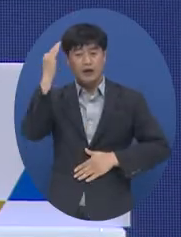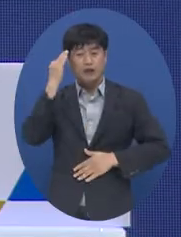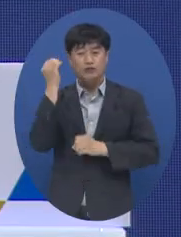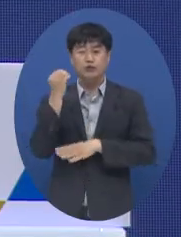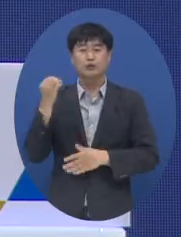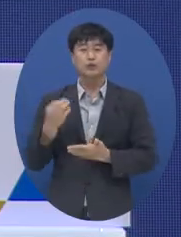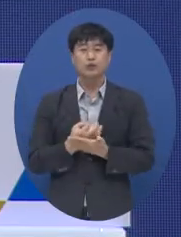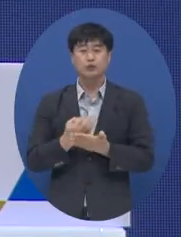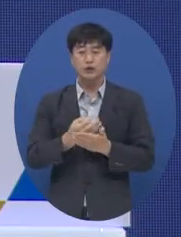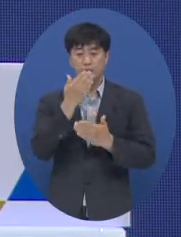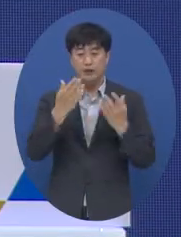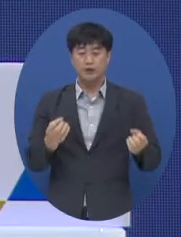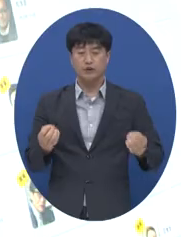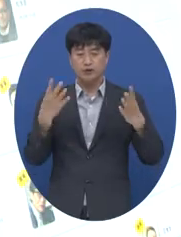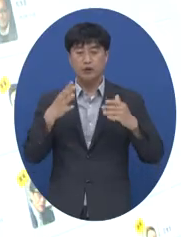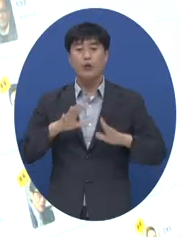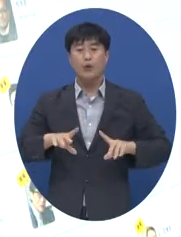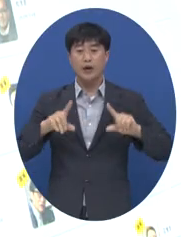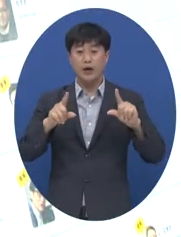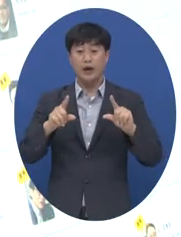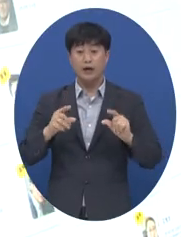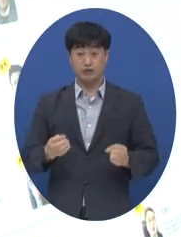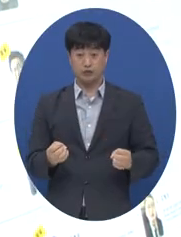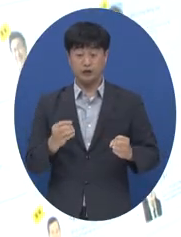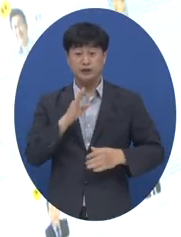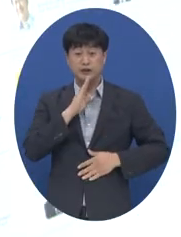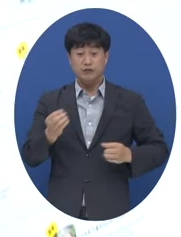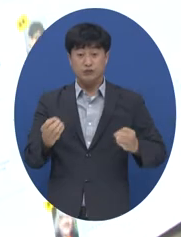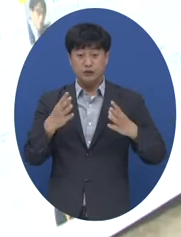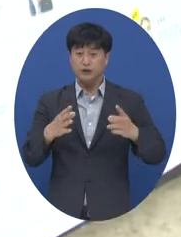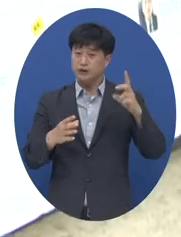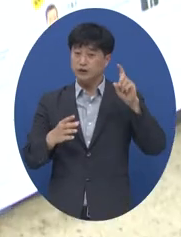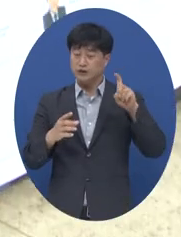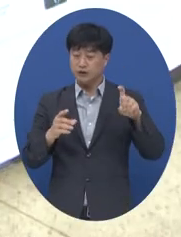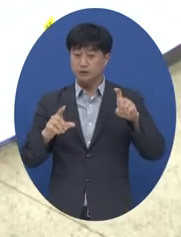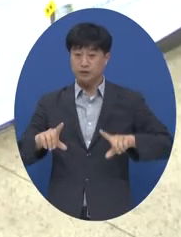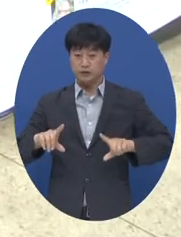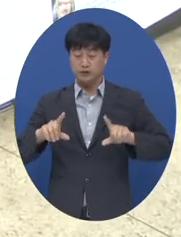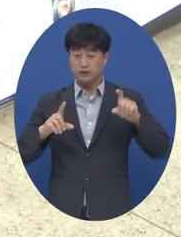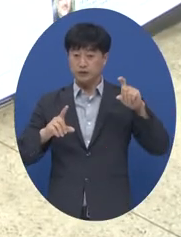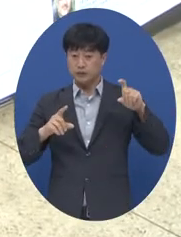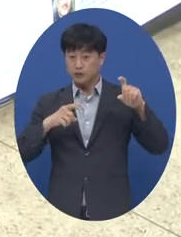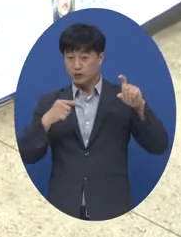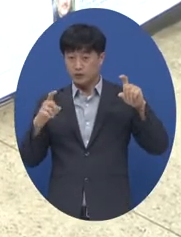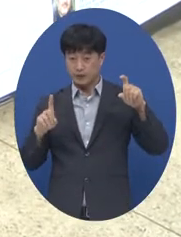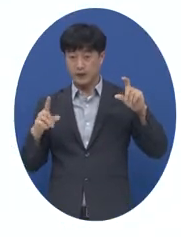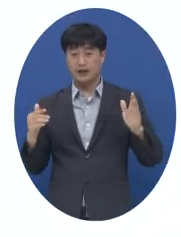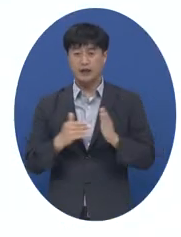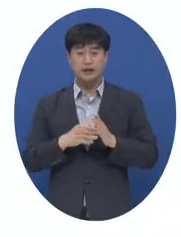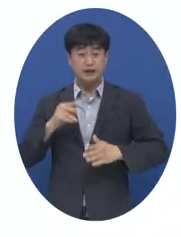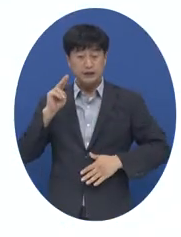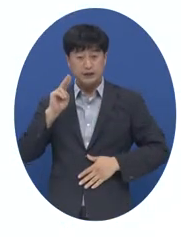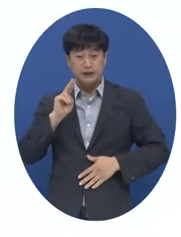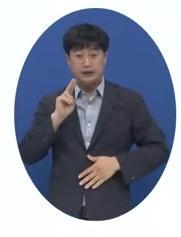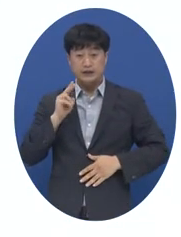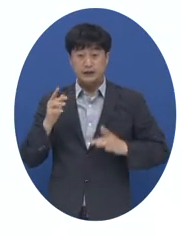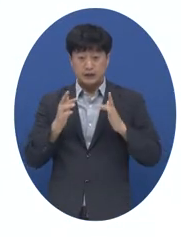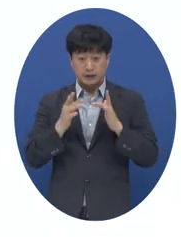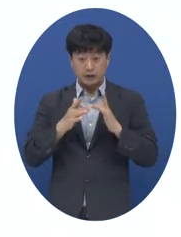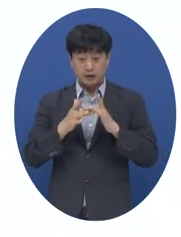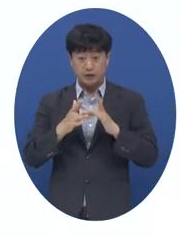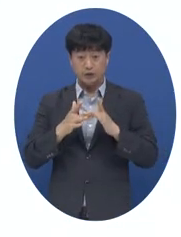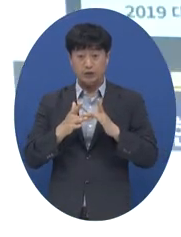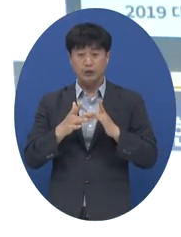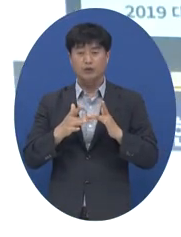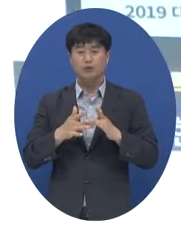기본소득 강남의 올해 본 행사는 오는 10일부터 11일까지 이틀간 온라인으로 국제